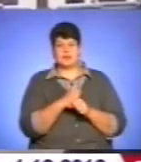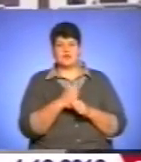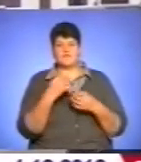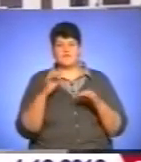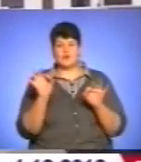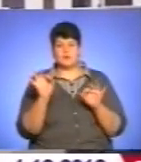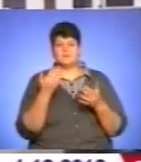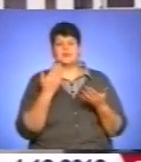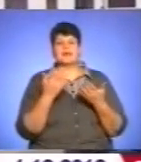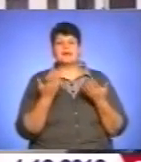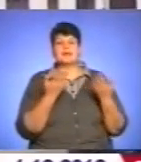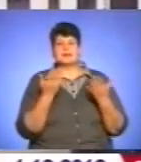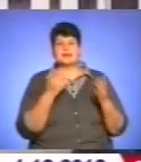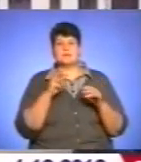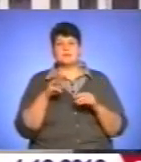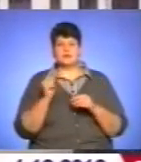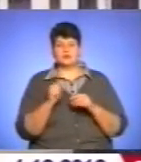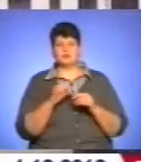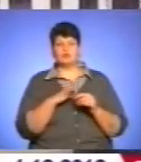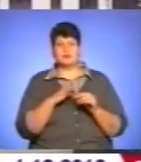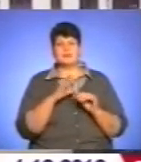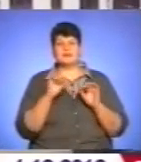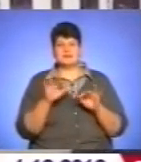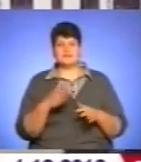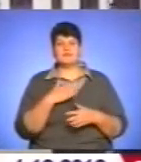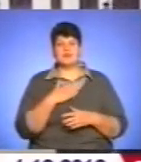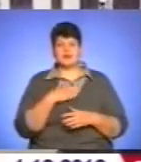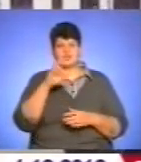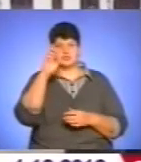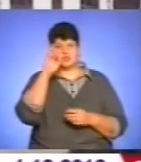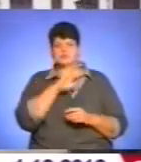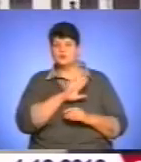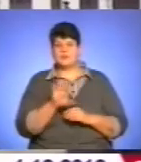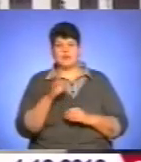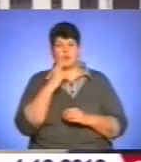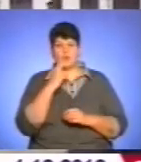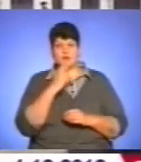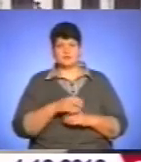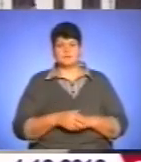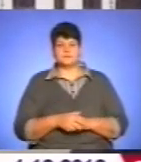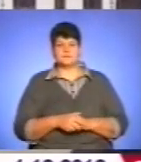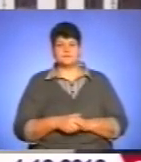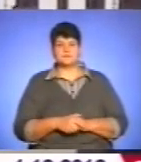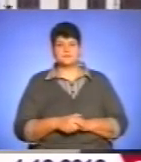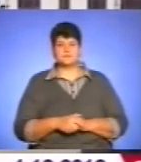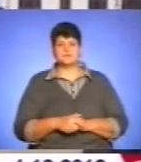боротьби були би дієві в нашій державі, щоб не курили?